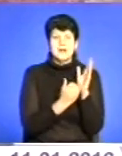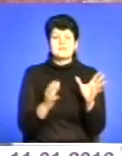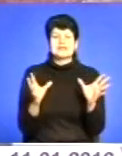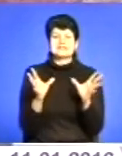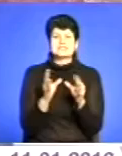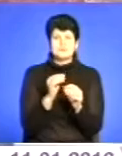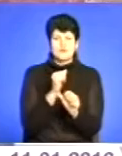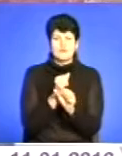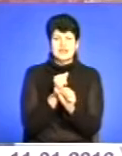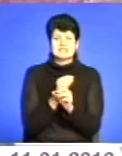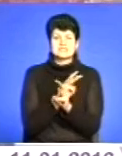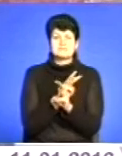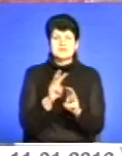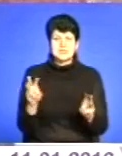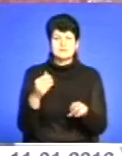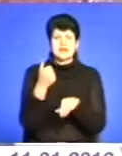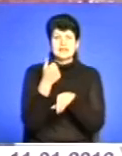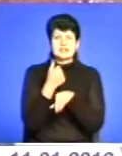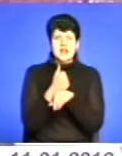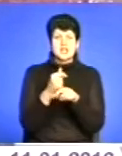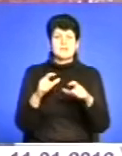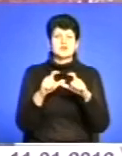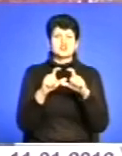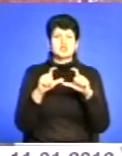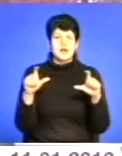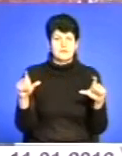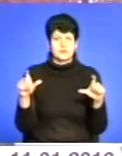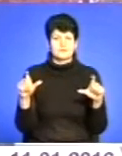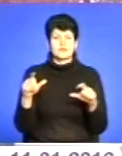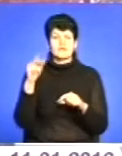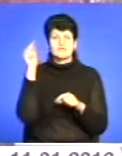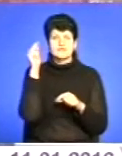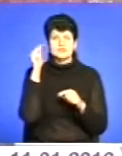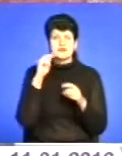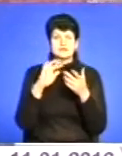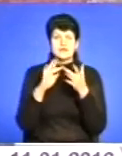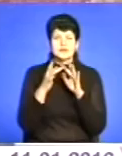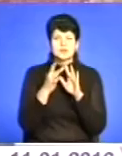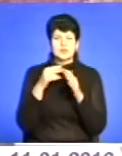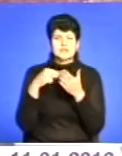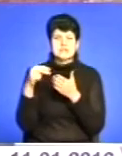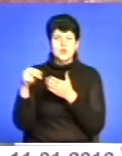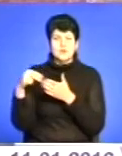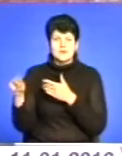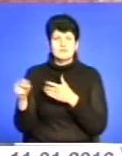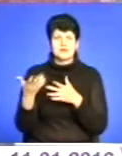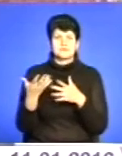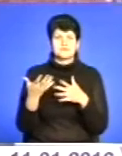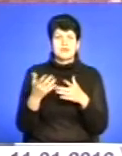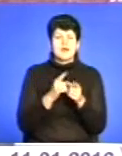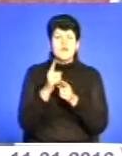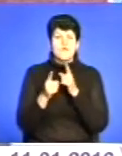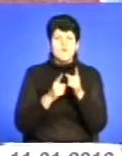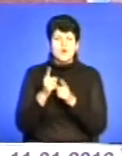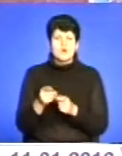співпраці з міністром і з генеральним штабом, включаючи електронні закупівлі, реформи в